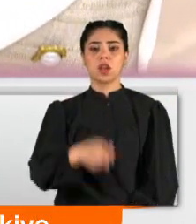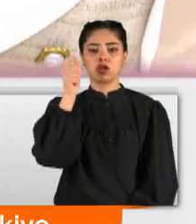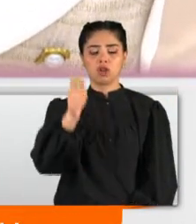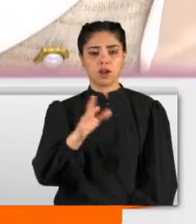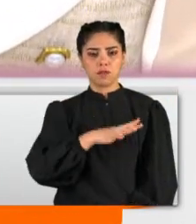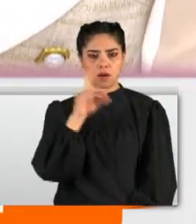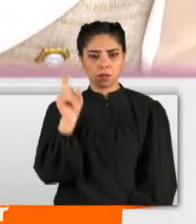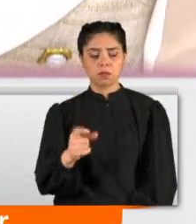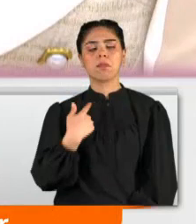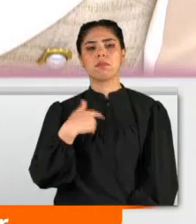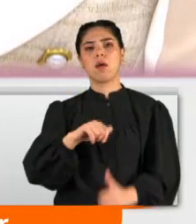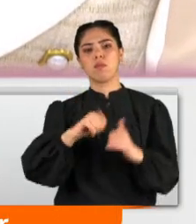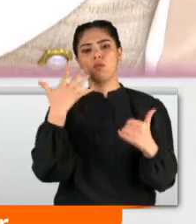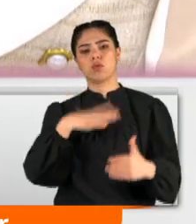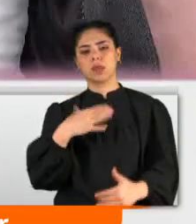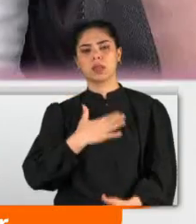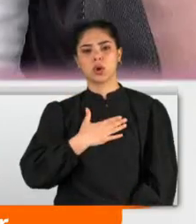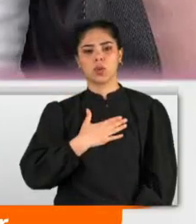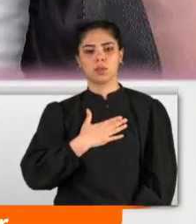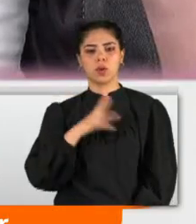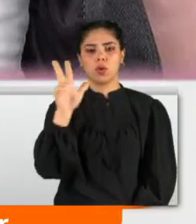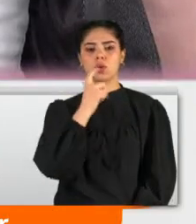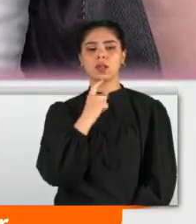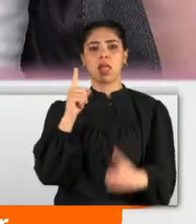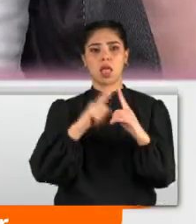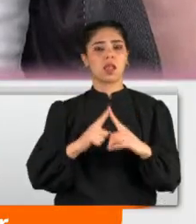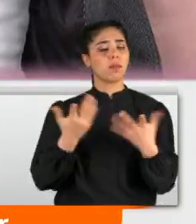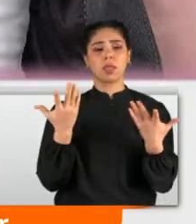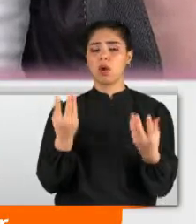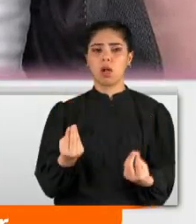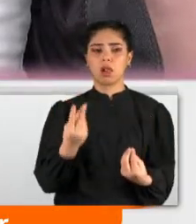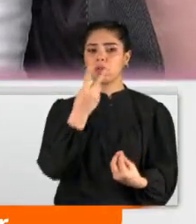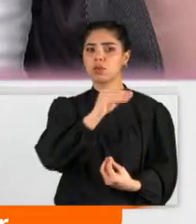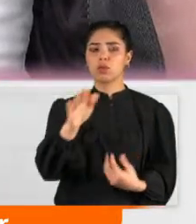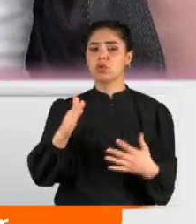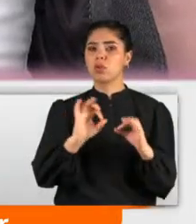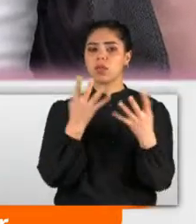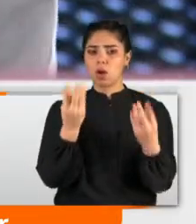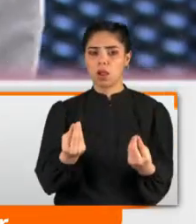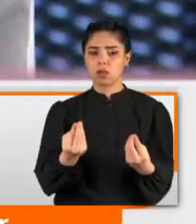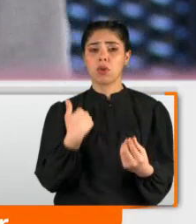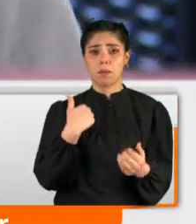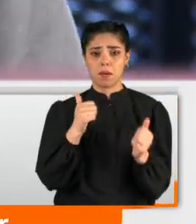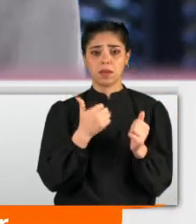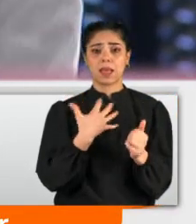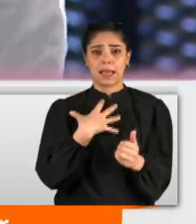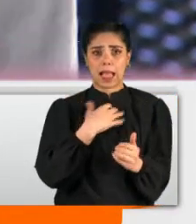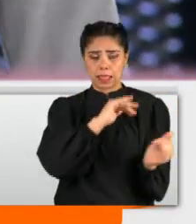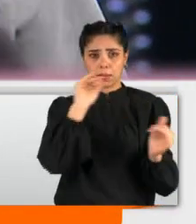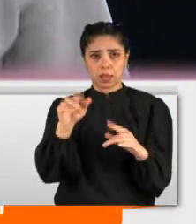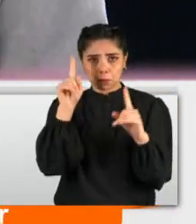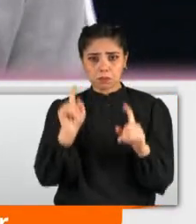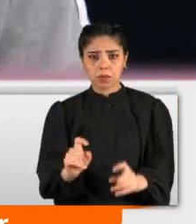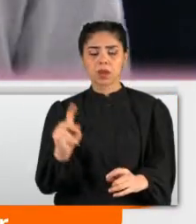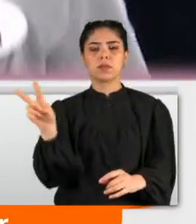boşanmada? Kesinlikle ben boşanmak istiyorum. 30 yılın hesabı ne olacak? O iki çocuk ne olacak? Çeyizimde mi getirdim? Son olarak baba kız